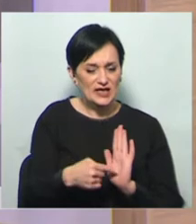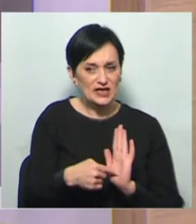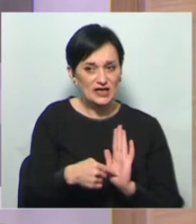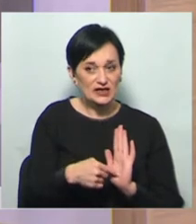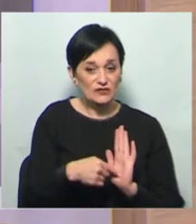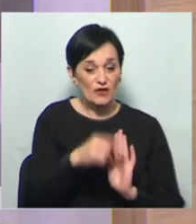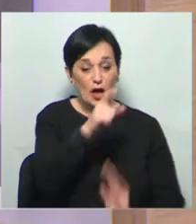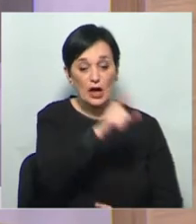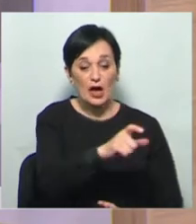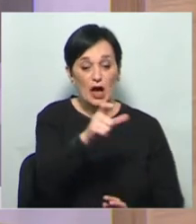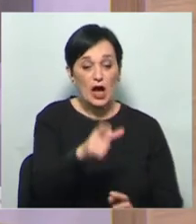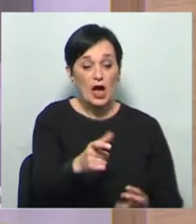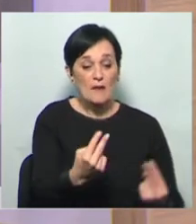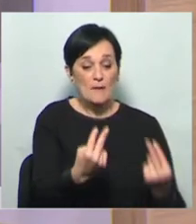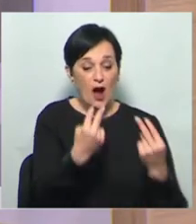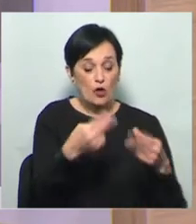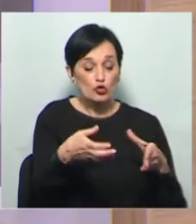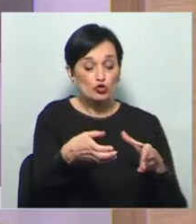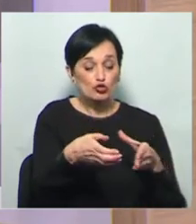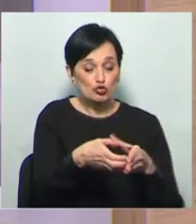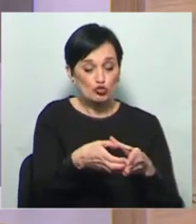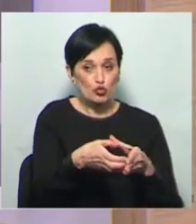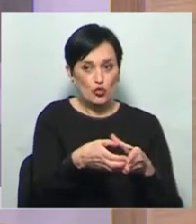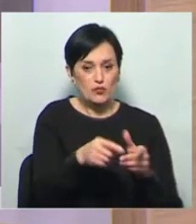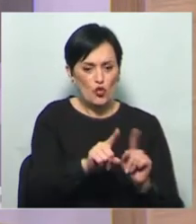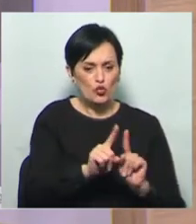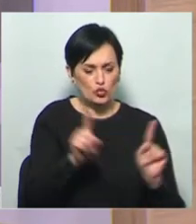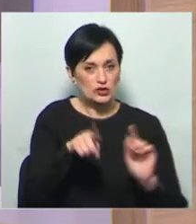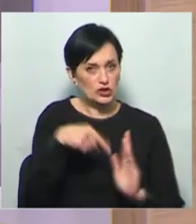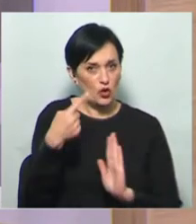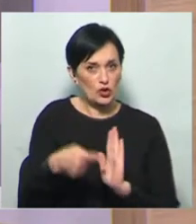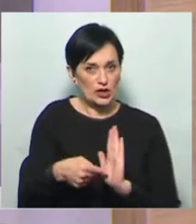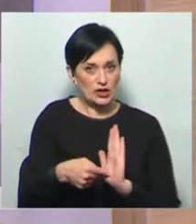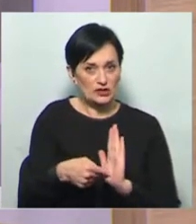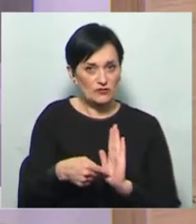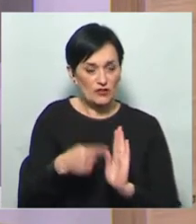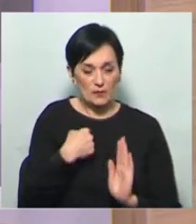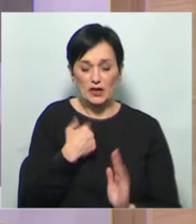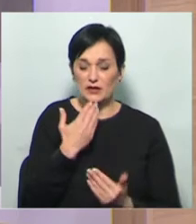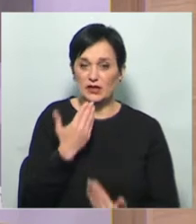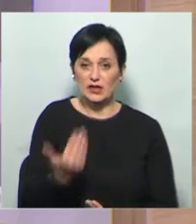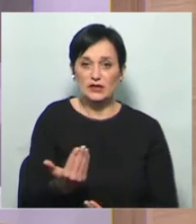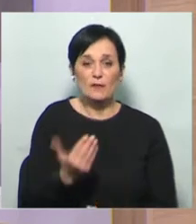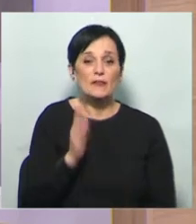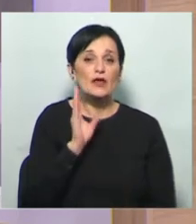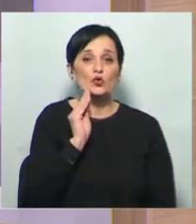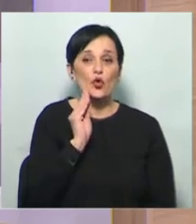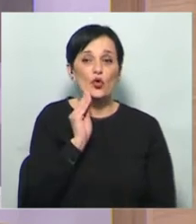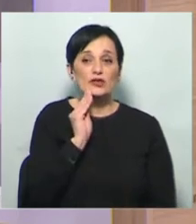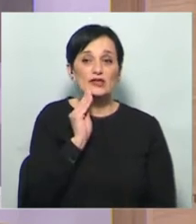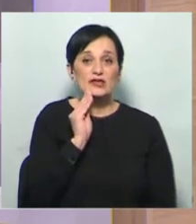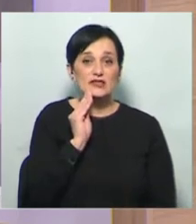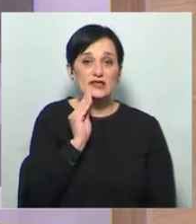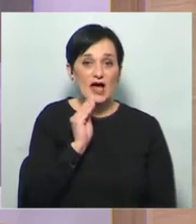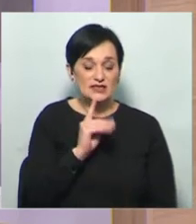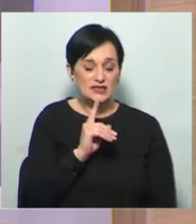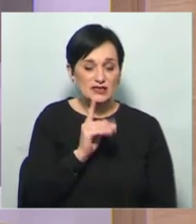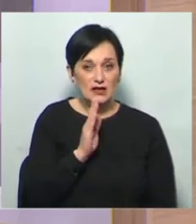მაყურებელთა ჯგუფმა დასვა ასეთი კითხვა. როდესაც